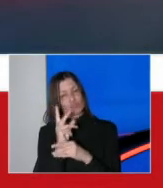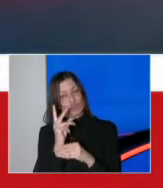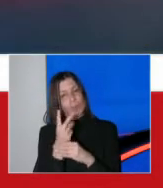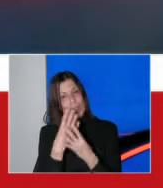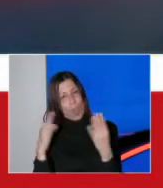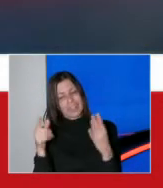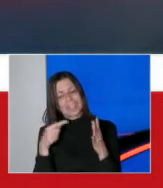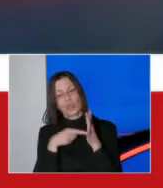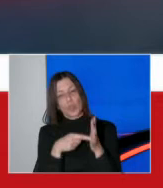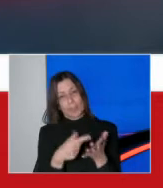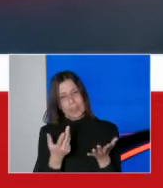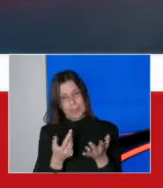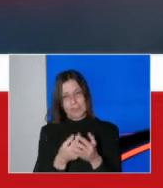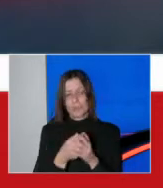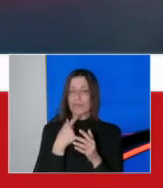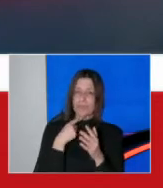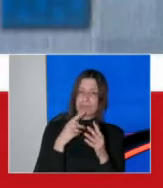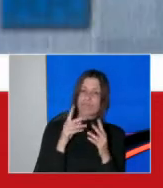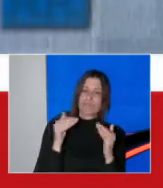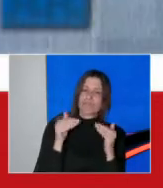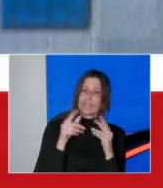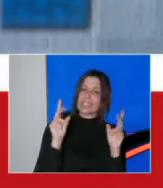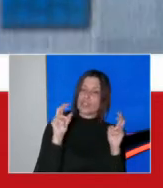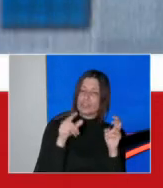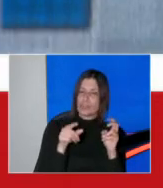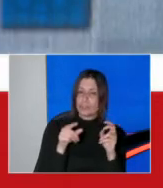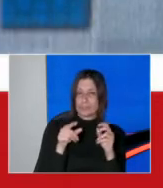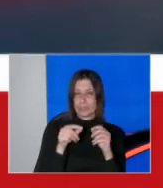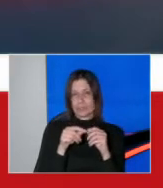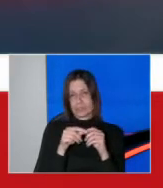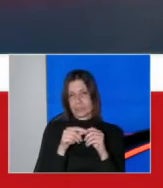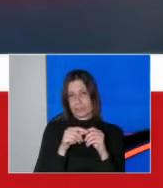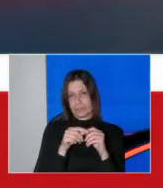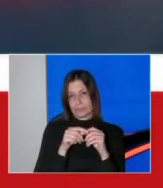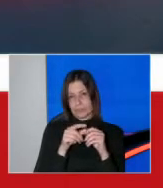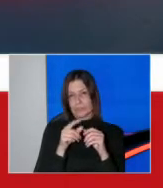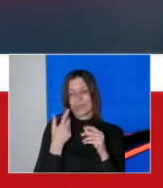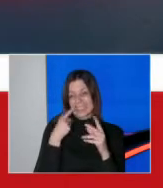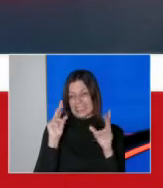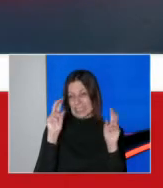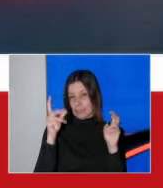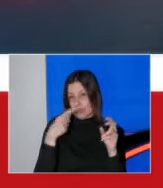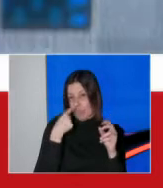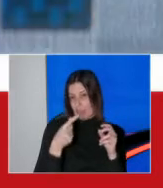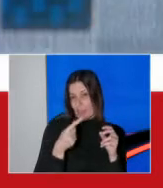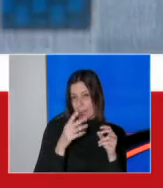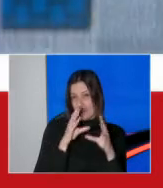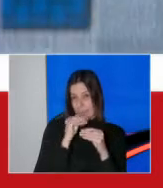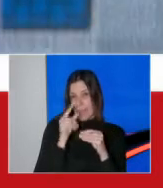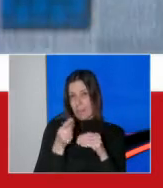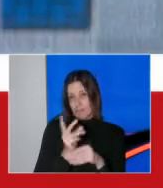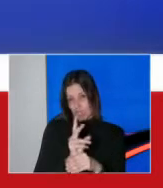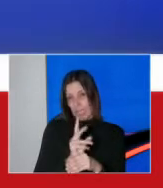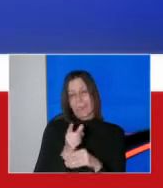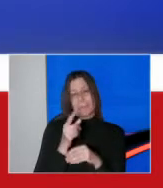דוגמה. תשמע, לפי הציטוטים שלך, מדובר פה, אבל כן. נחמן שי, לפי הציטוטים האלה מדובר פה ממש מהדוח, בשקרים. זה